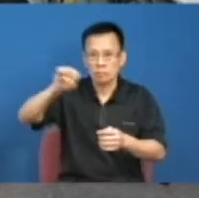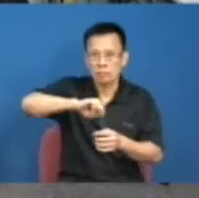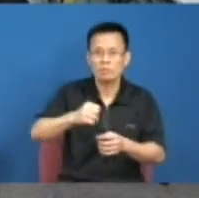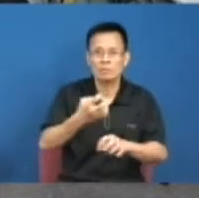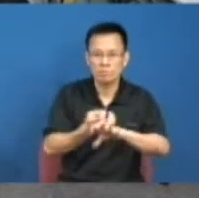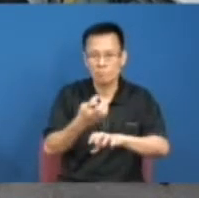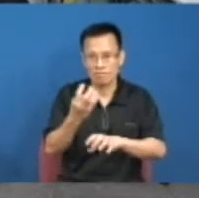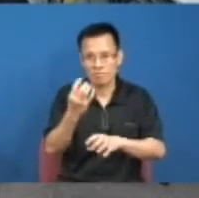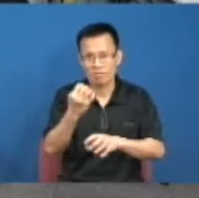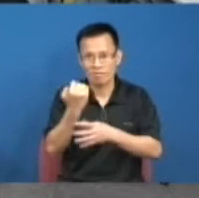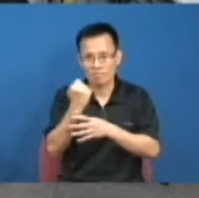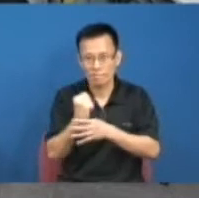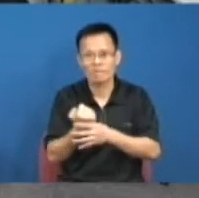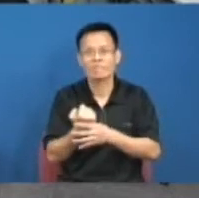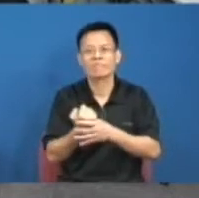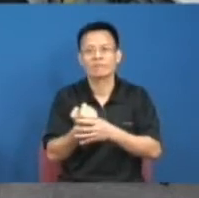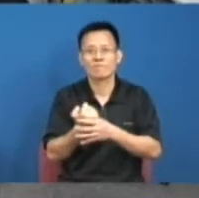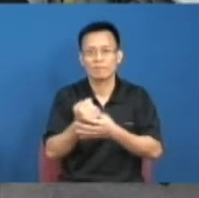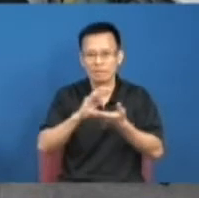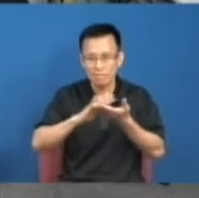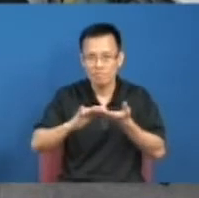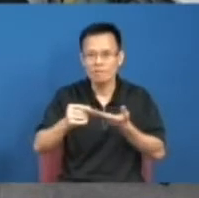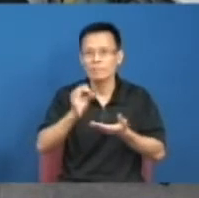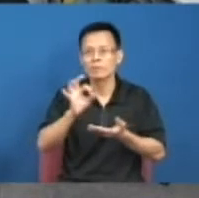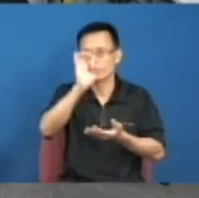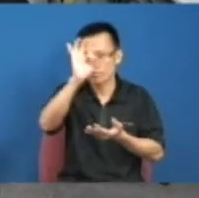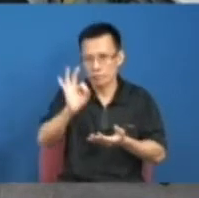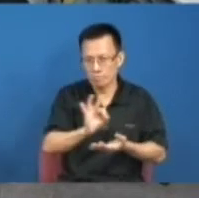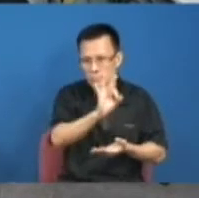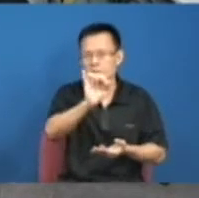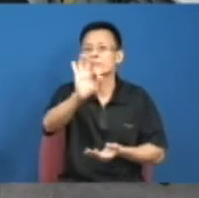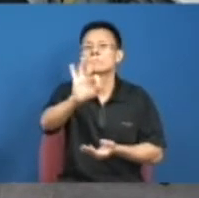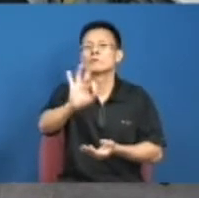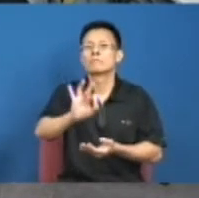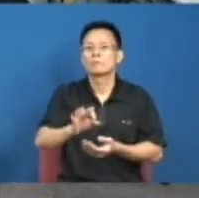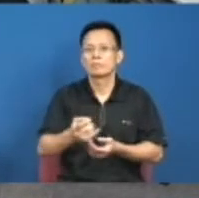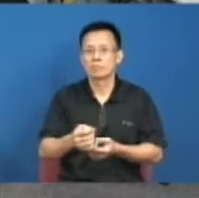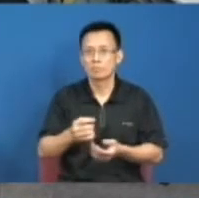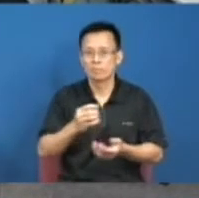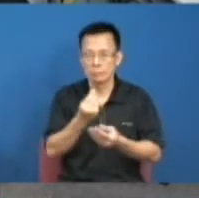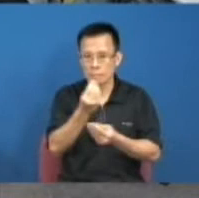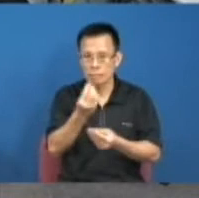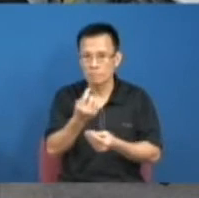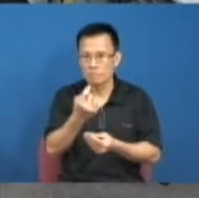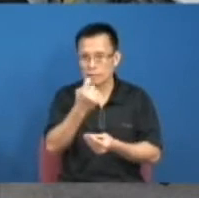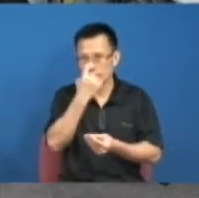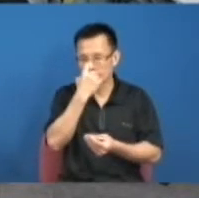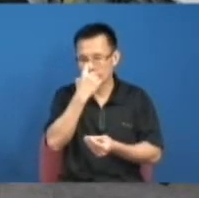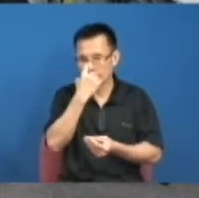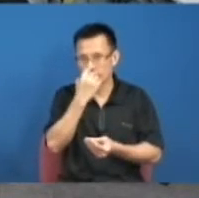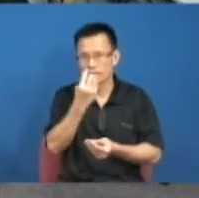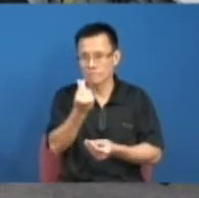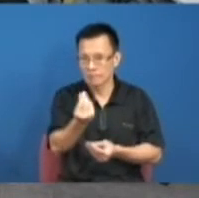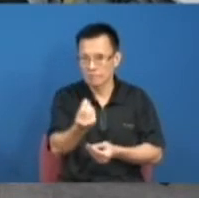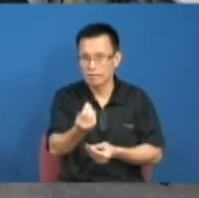啲， 冇和風鬥， 冇和風鬥，嗰個質素，譬如英泥沙嘅份量嘅